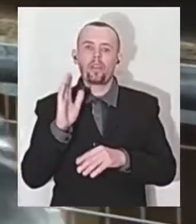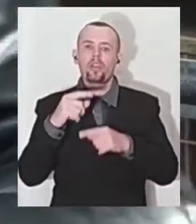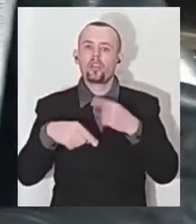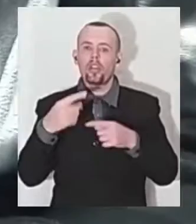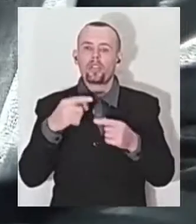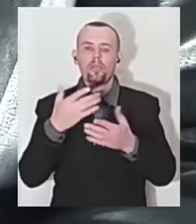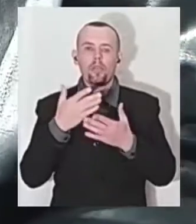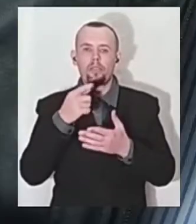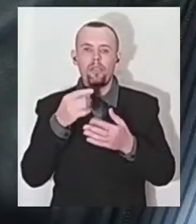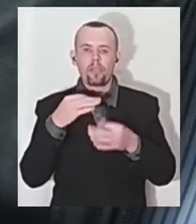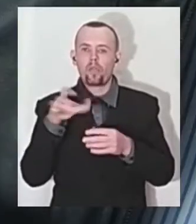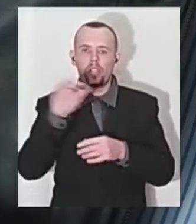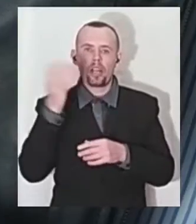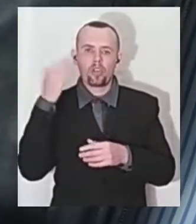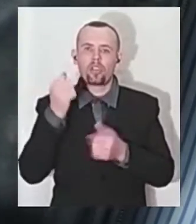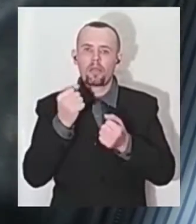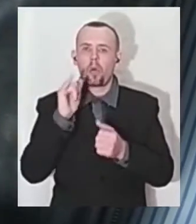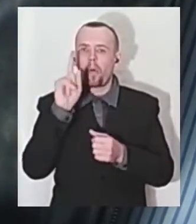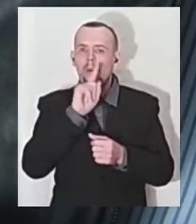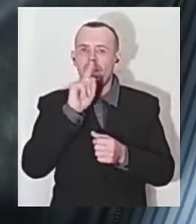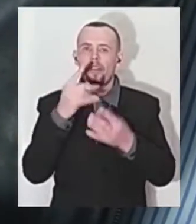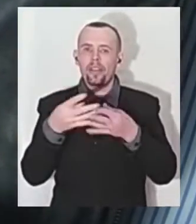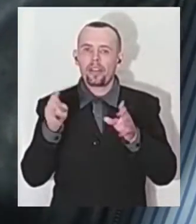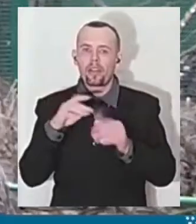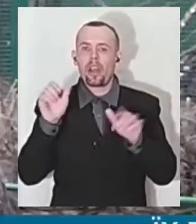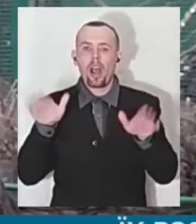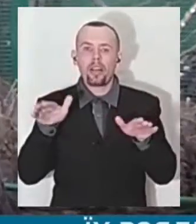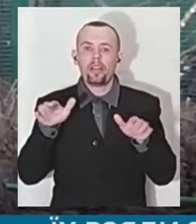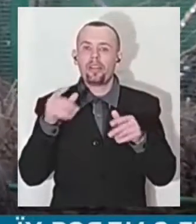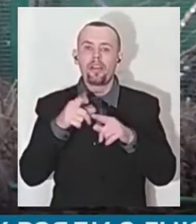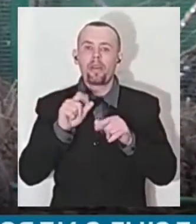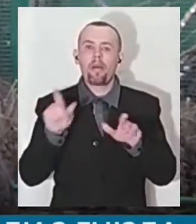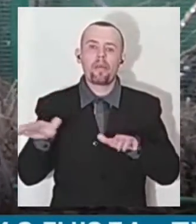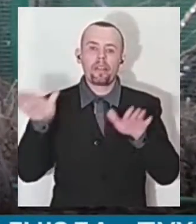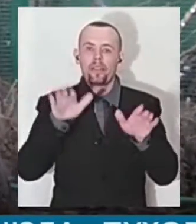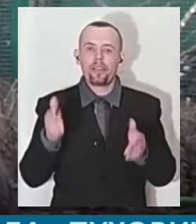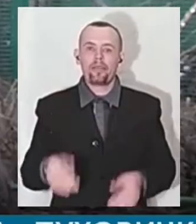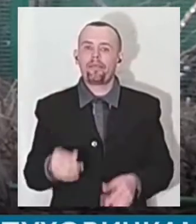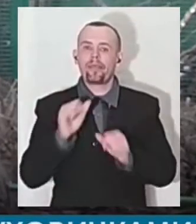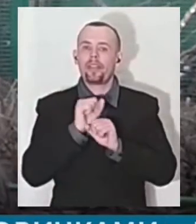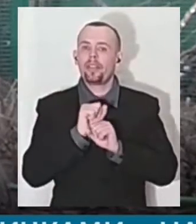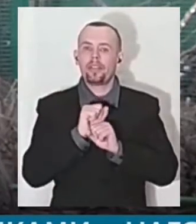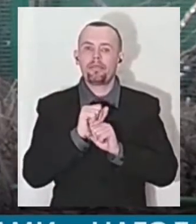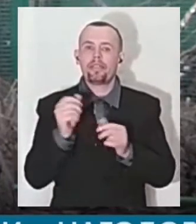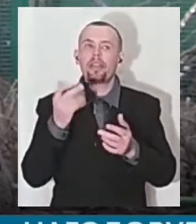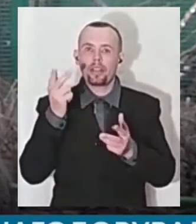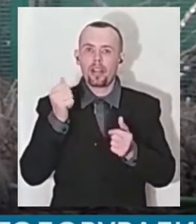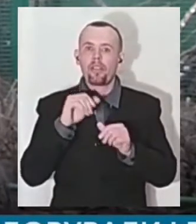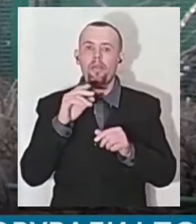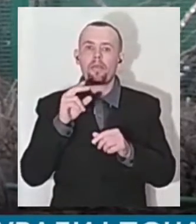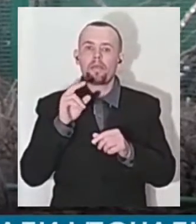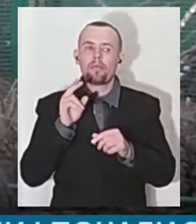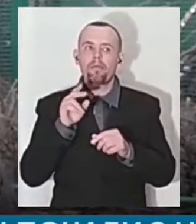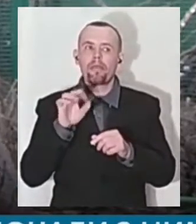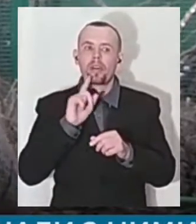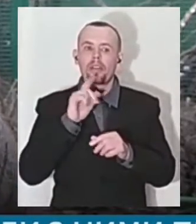птахів раніше тримали у маленькій клітці, а крила підрізали, аби ті не літали. Їх взяли з гнізда пуховичками,